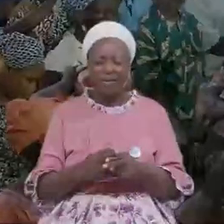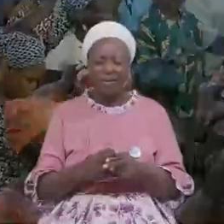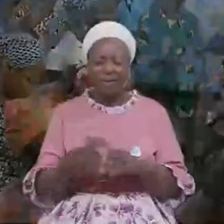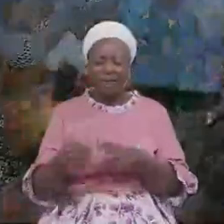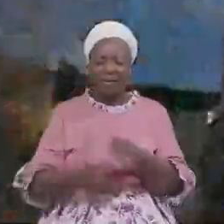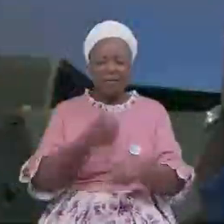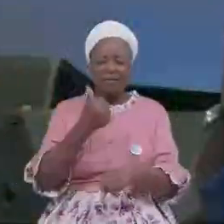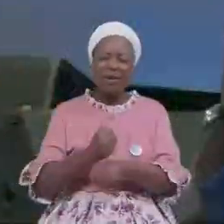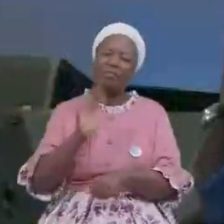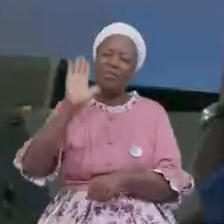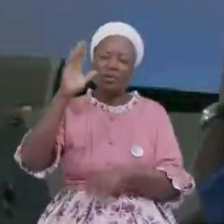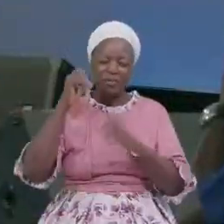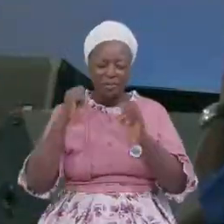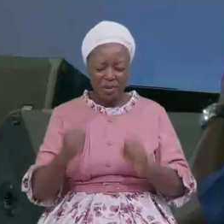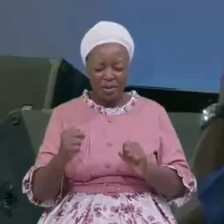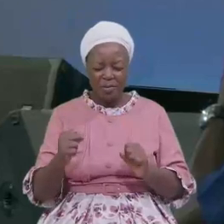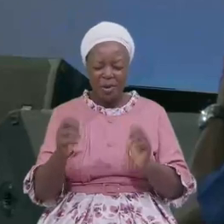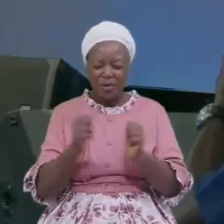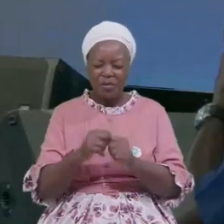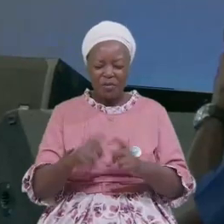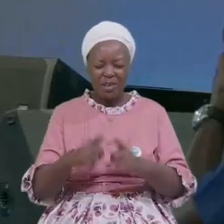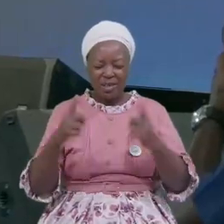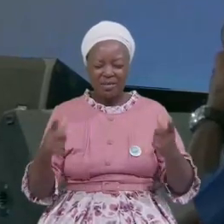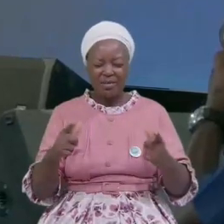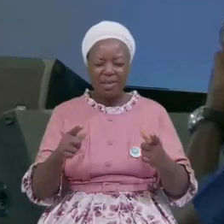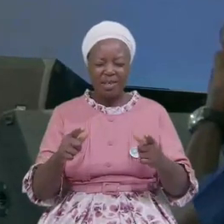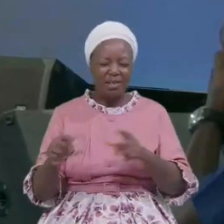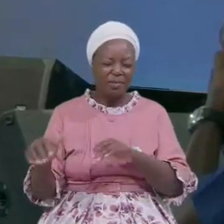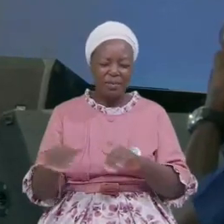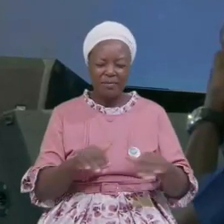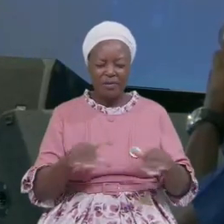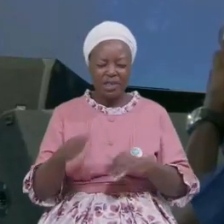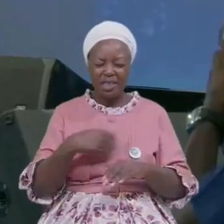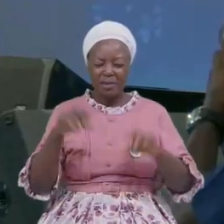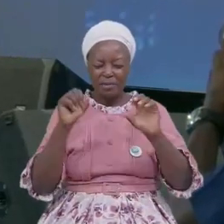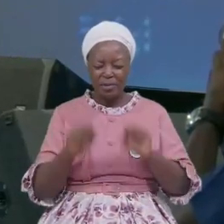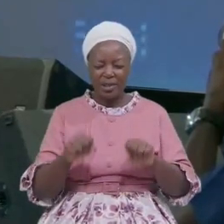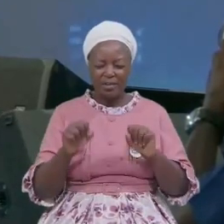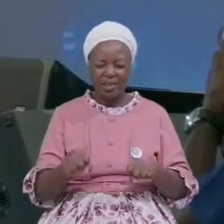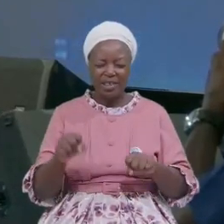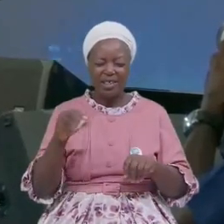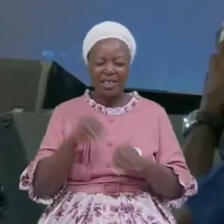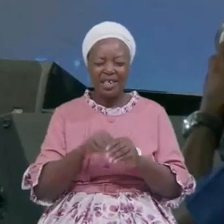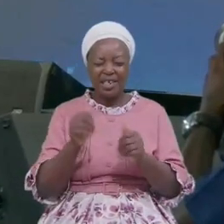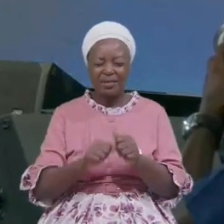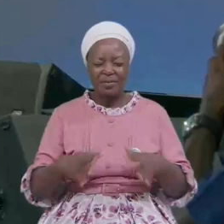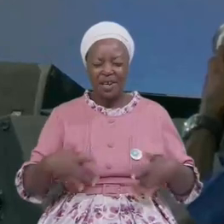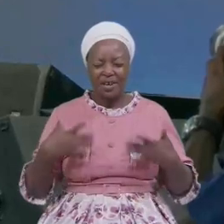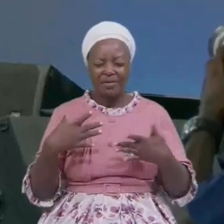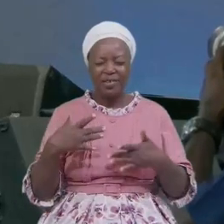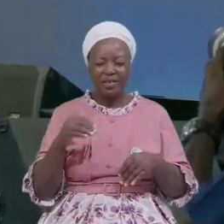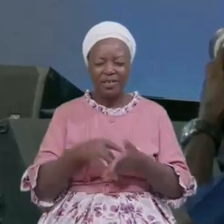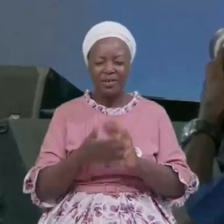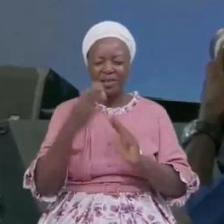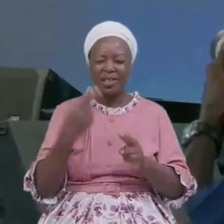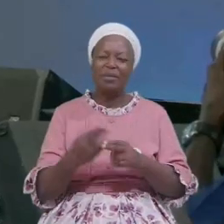Confirme ta puissance avec de grands accomplissements et de grandes possibilités dans chaque vie. Merci Seigneur